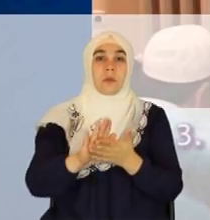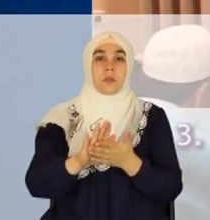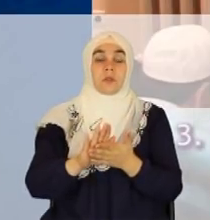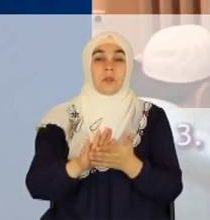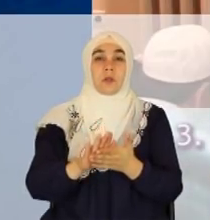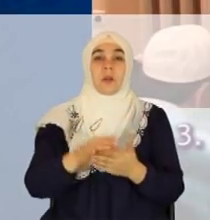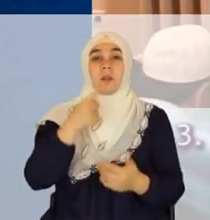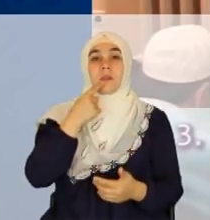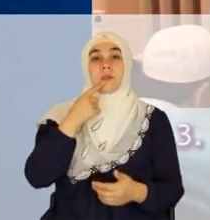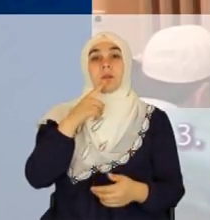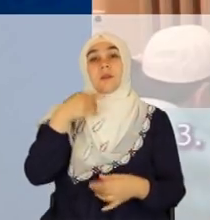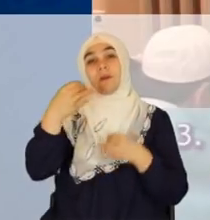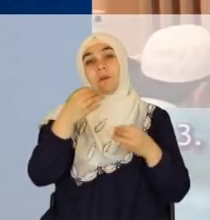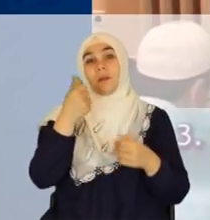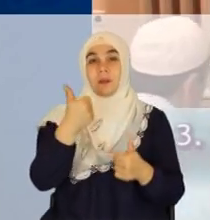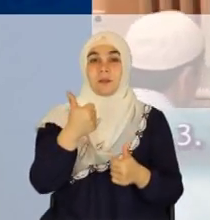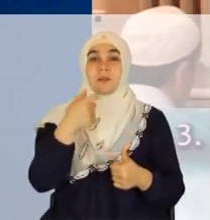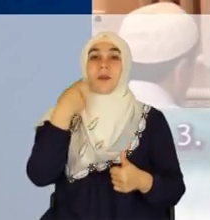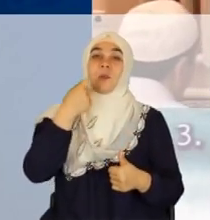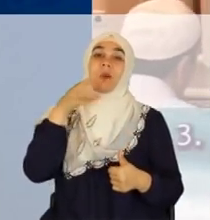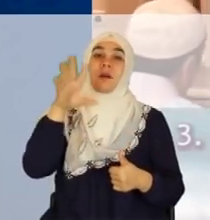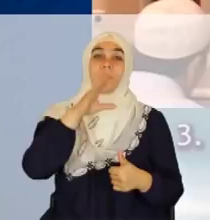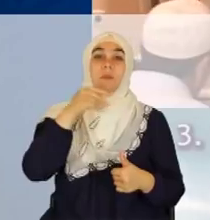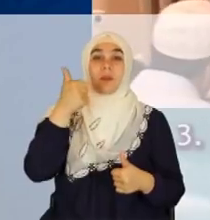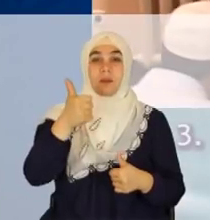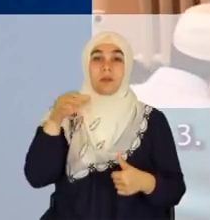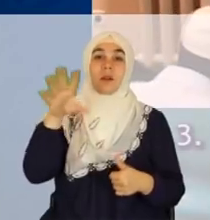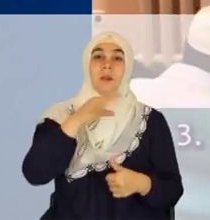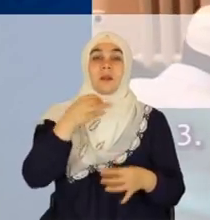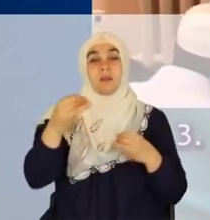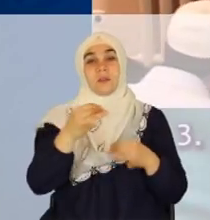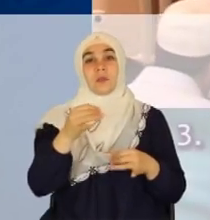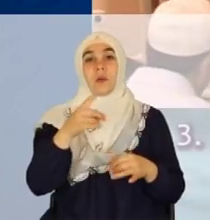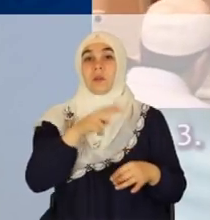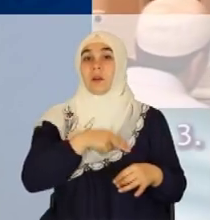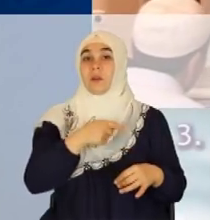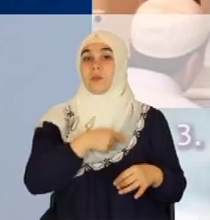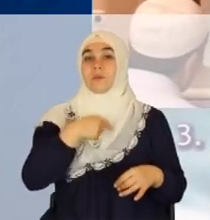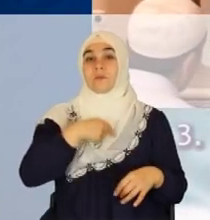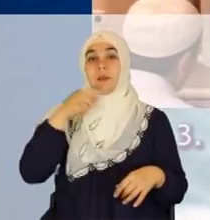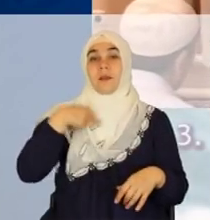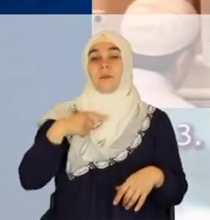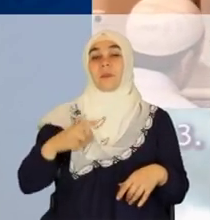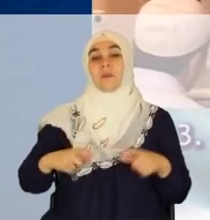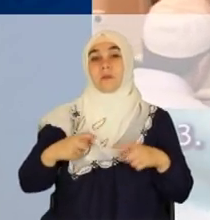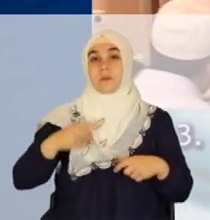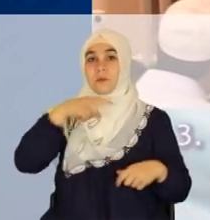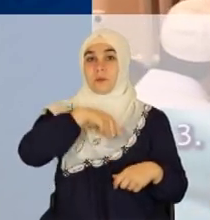Mani tilim shirin, chiroyli gaplarni gapirayapman, xushmuomala bo'laman, degan qalbimda odamlarga hasad